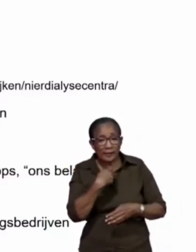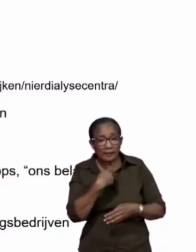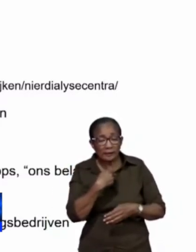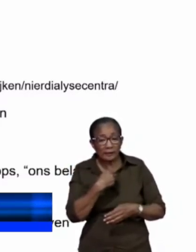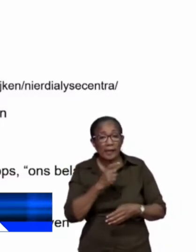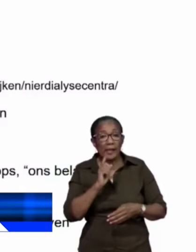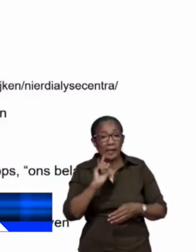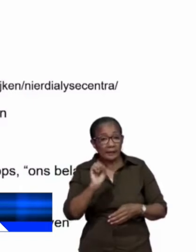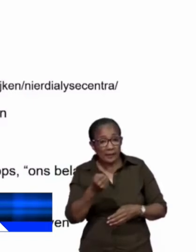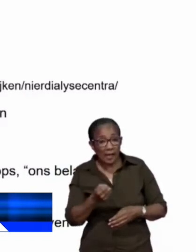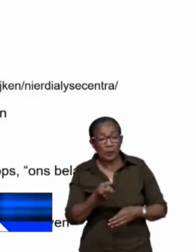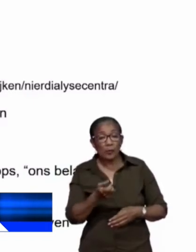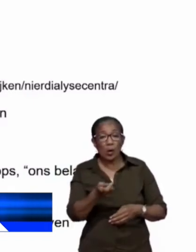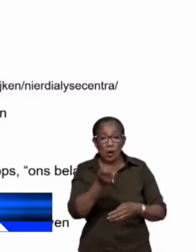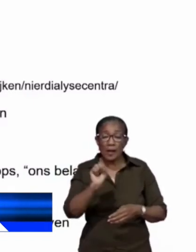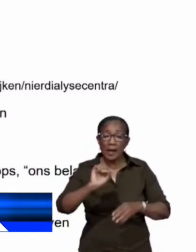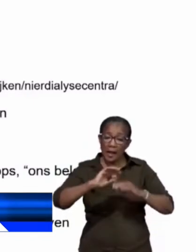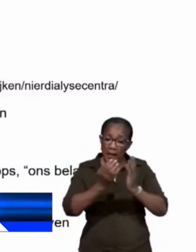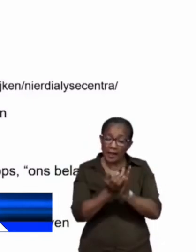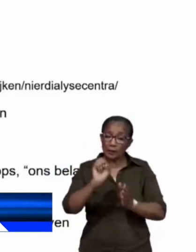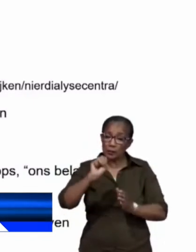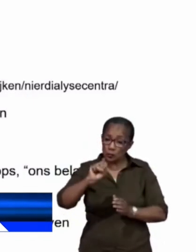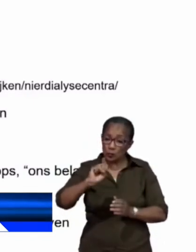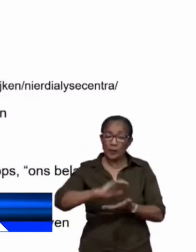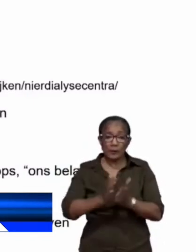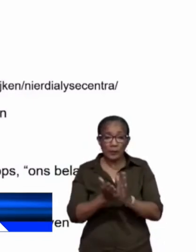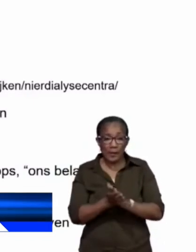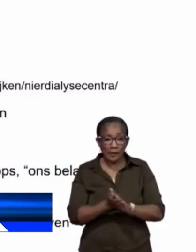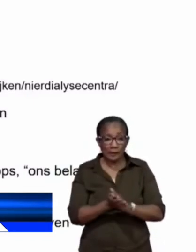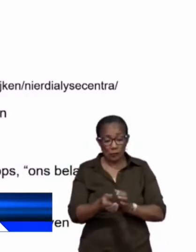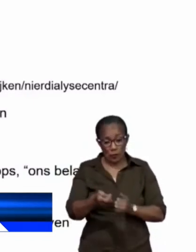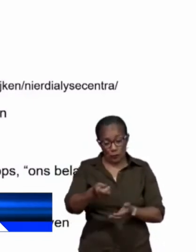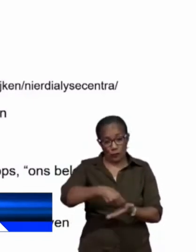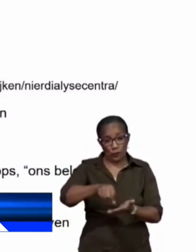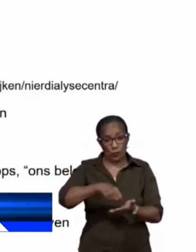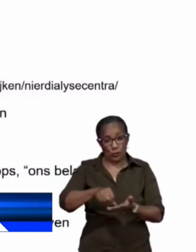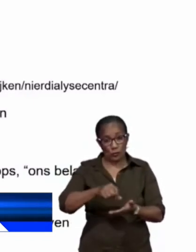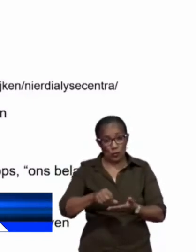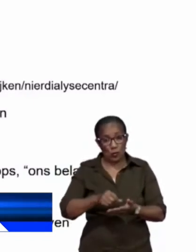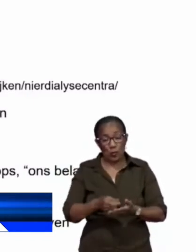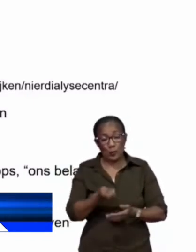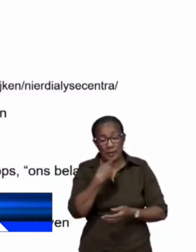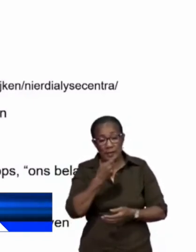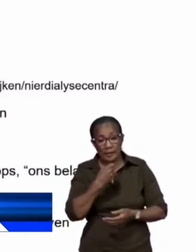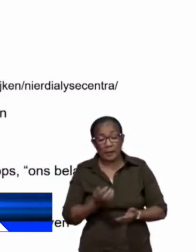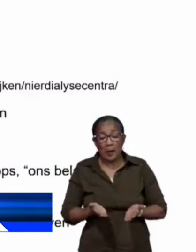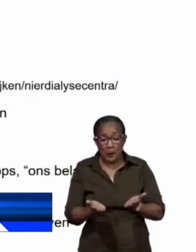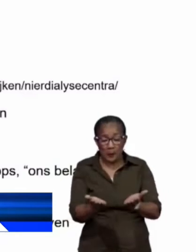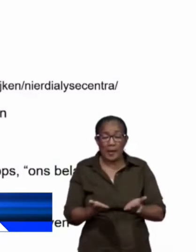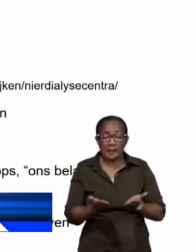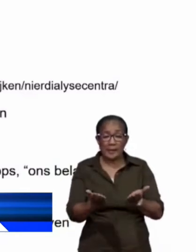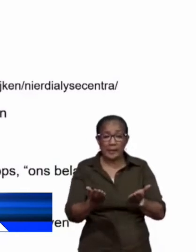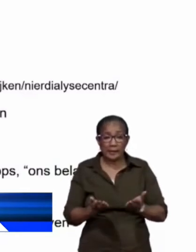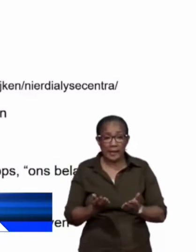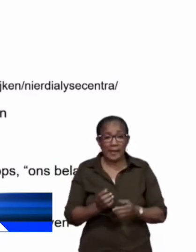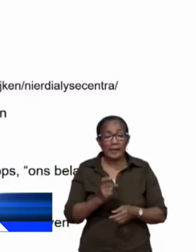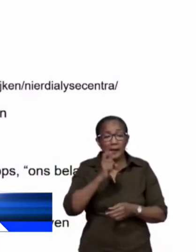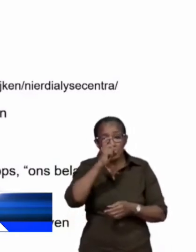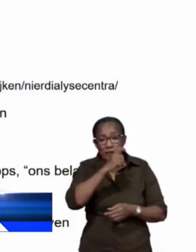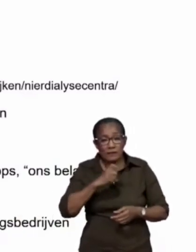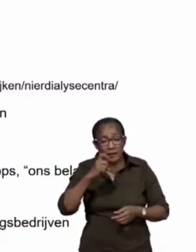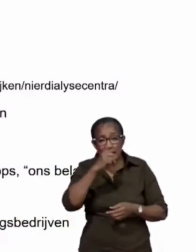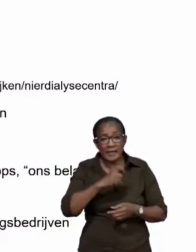naar voedingswinkel, alle supermarkten zijn zeer nyang. Dus maar zijn bakkerbreden, bakkerij. De man zijn zeer